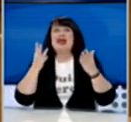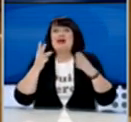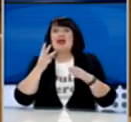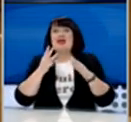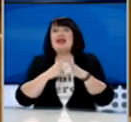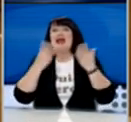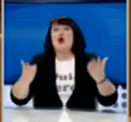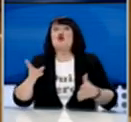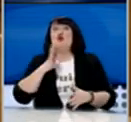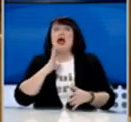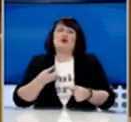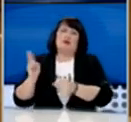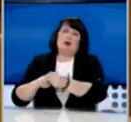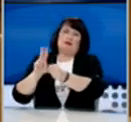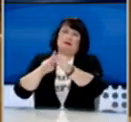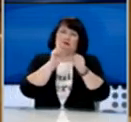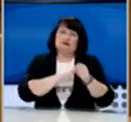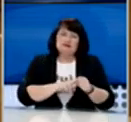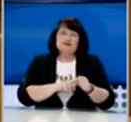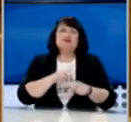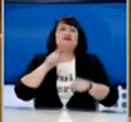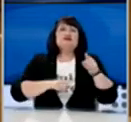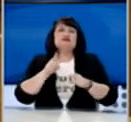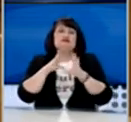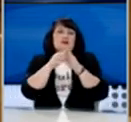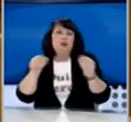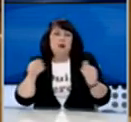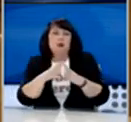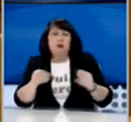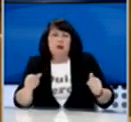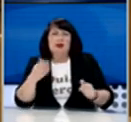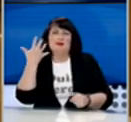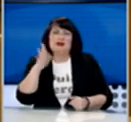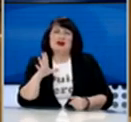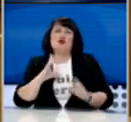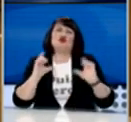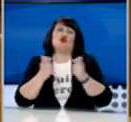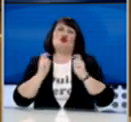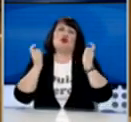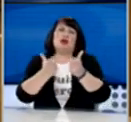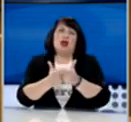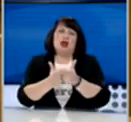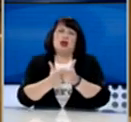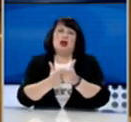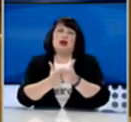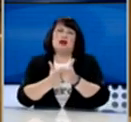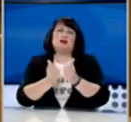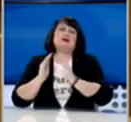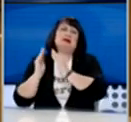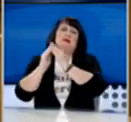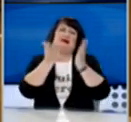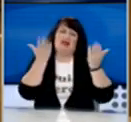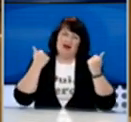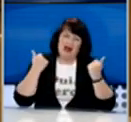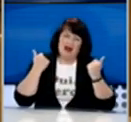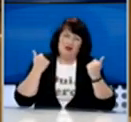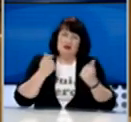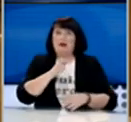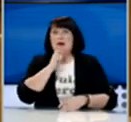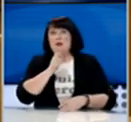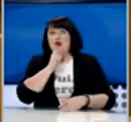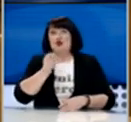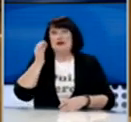άτομα αρκετών άλλον η τύχη να αγνοείται ενώ 500 τουλάχιστον οικογένειες παραμένουν άστεγες απ αυτό το ρεπορτάζ